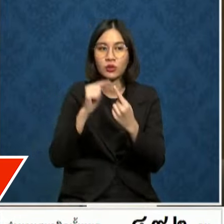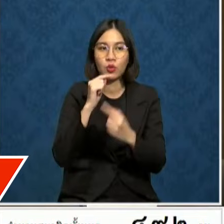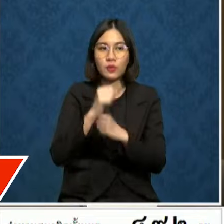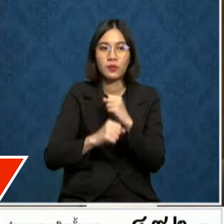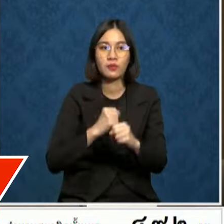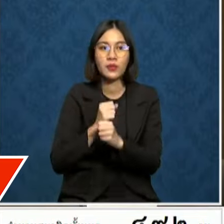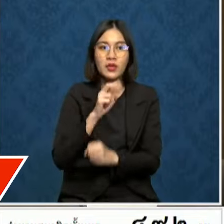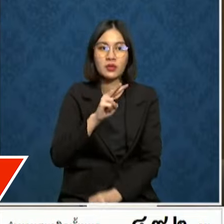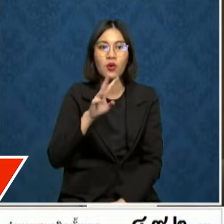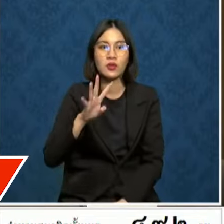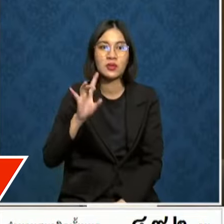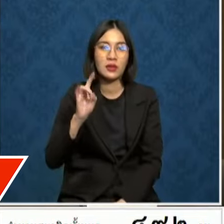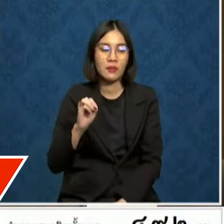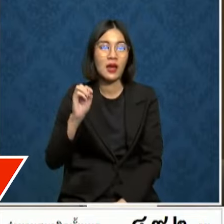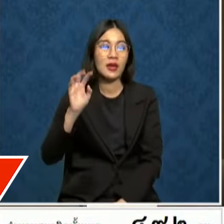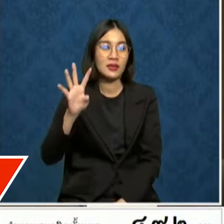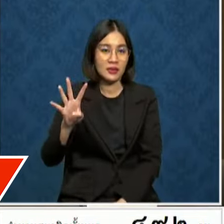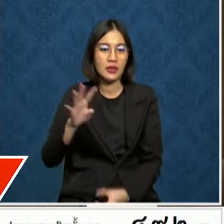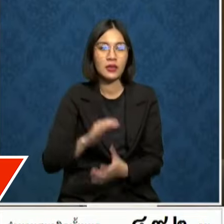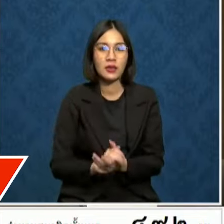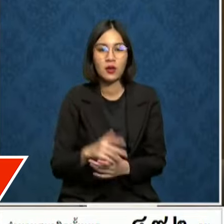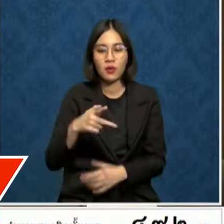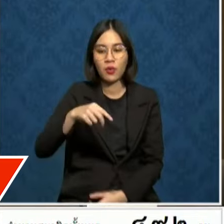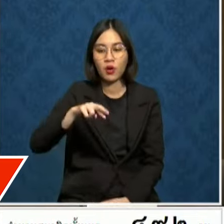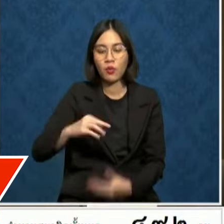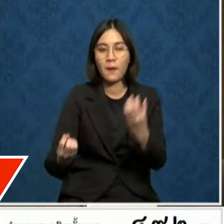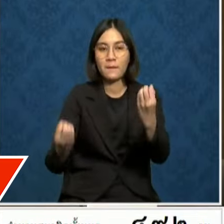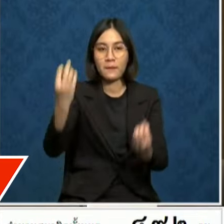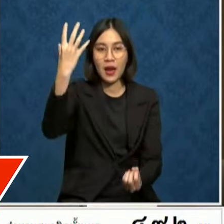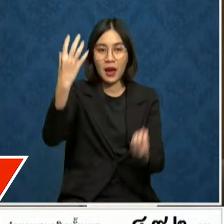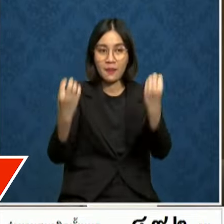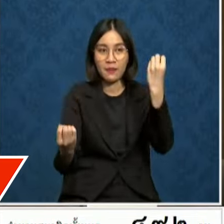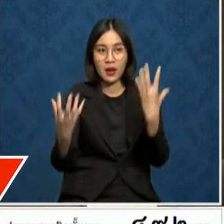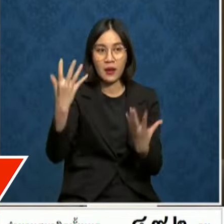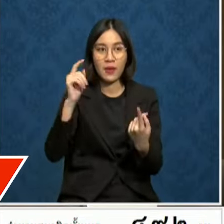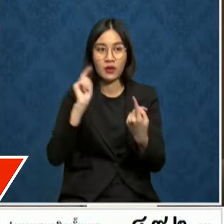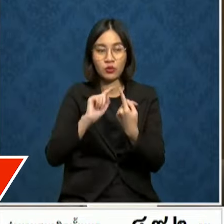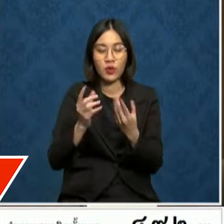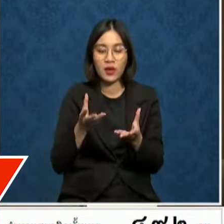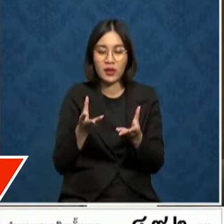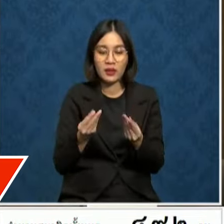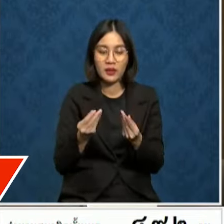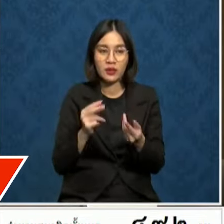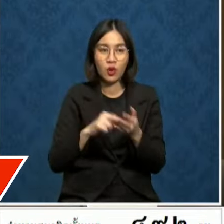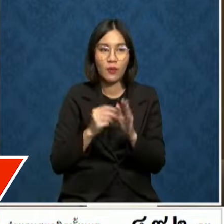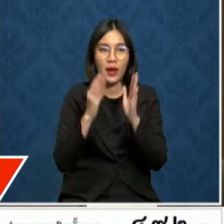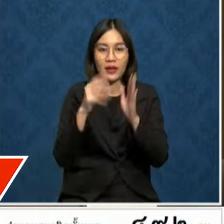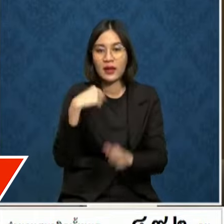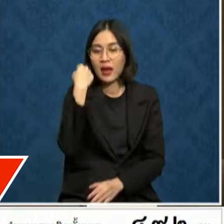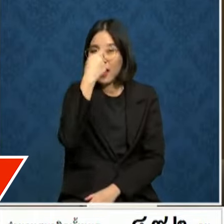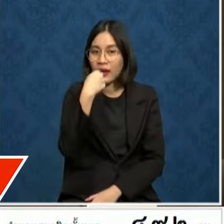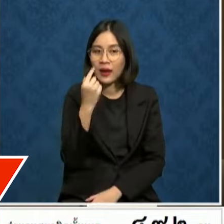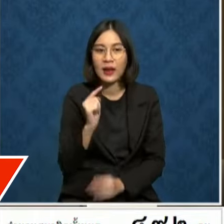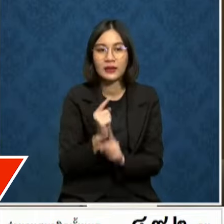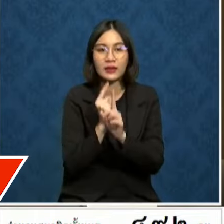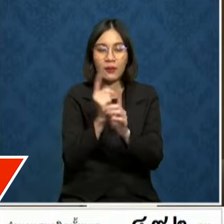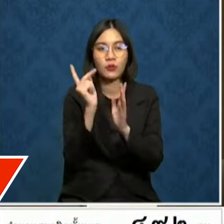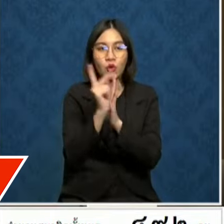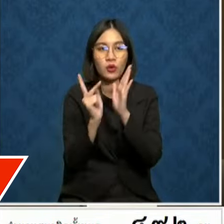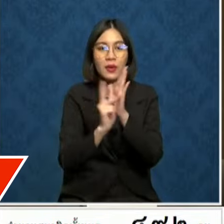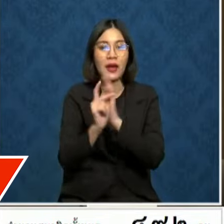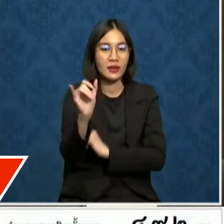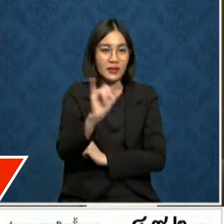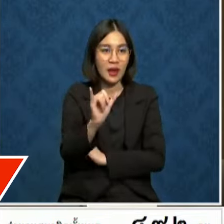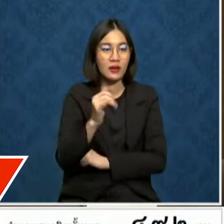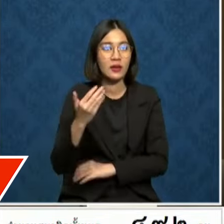ปี 2484พรบป่าไม้ค่ะซึ่งกำหนดนิยามไว้ว่าป่าซึ่งก็คือที่ดินที่ยังไม่ได้มีบุคคลเข้ามาตามกฎหมายที่ดิน